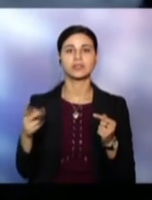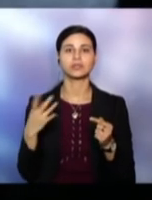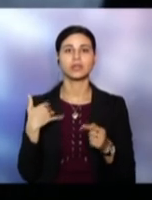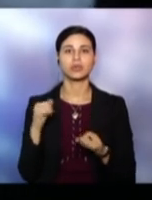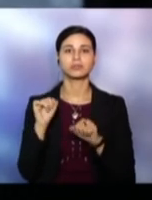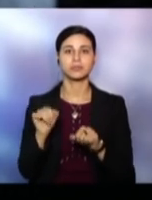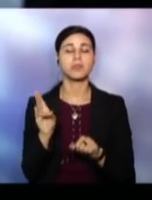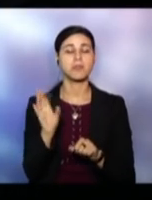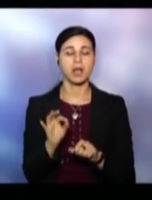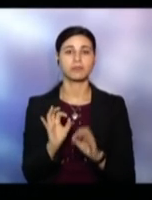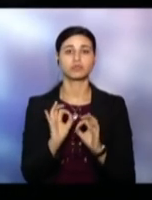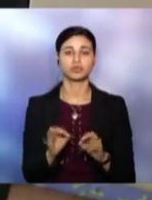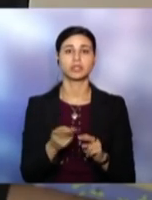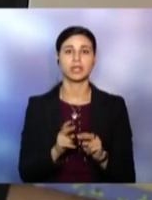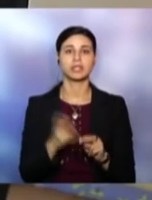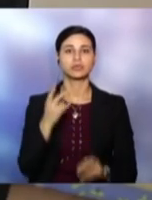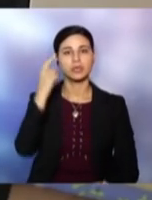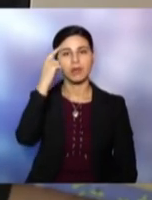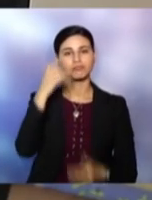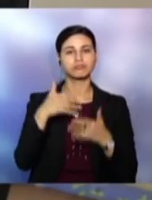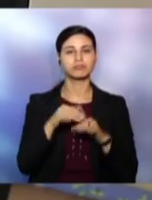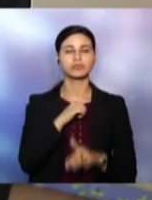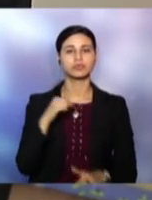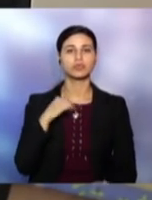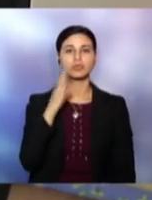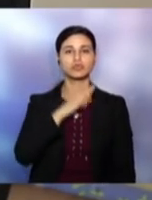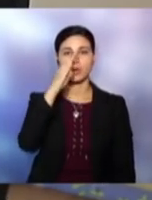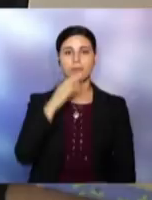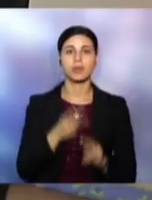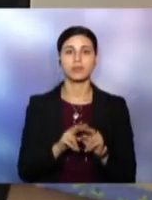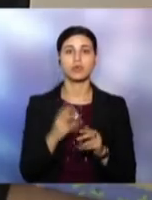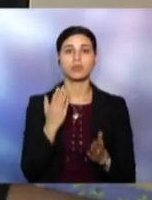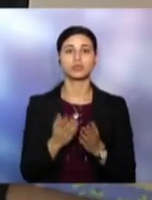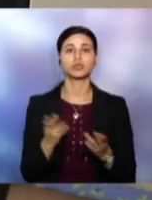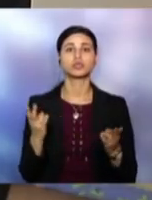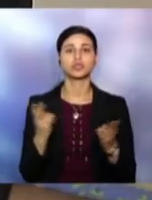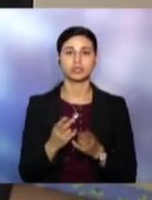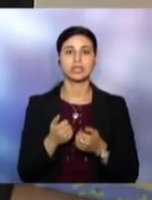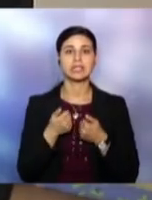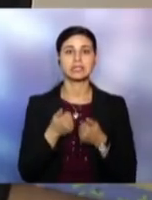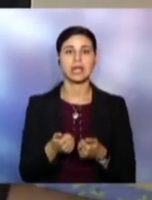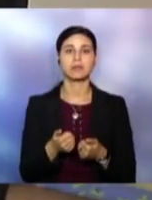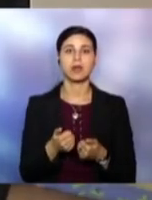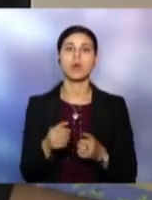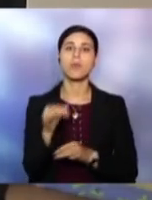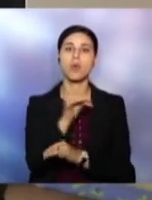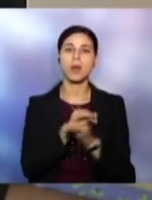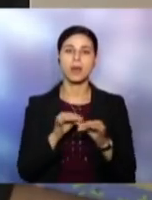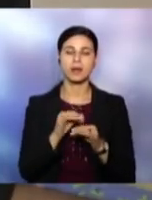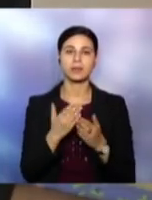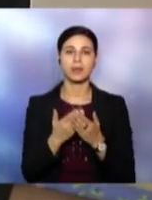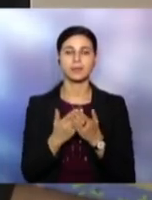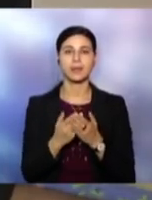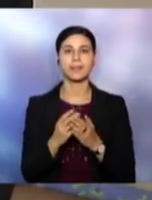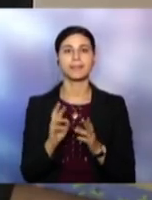მაგრამ ზუსტად ეს უნდა გაიანალიზო მშობელმა, იმიტომ რომ ეს თუ ჭირდება დაეხმარო ალაპარაკებაში, მეორე ჭირდება